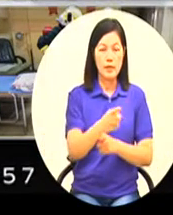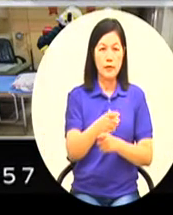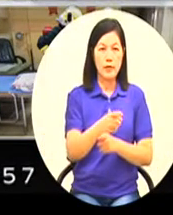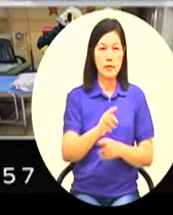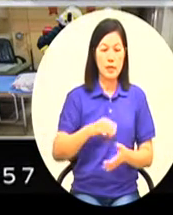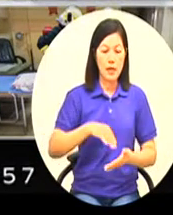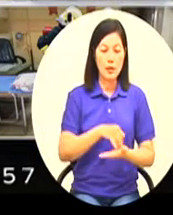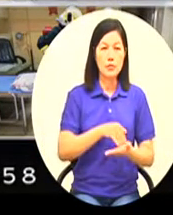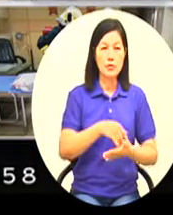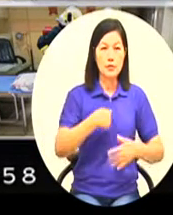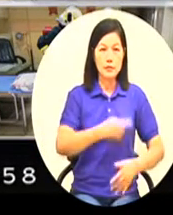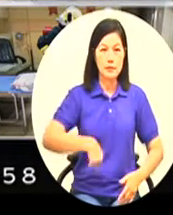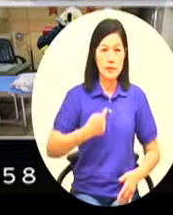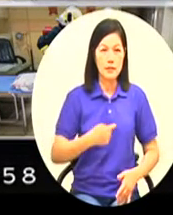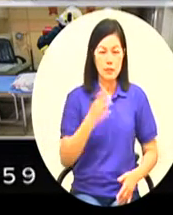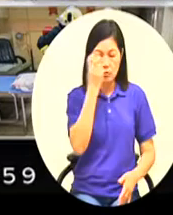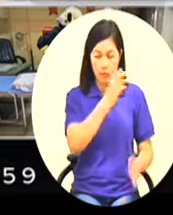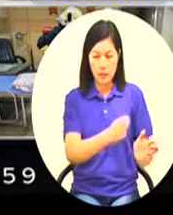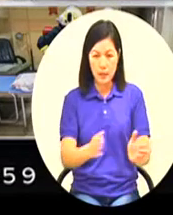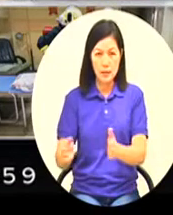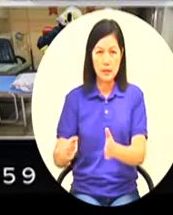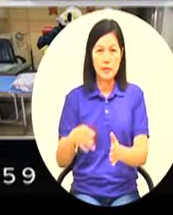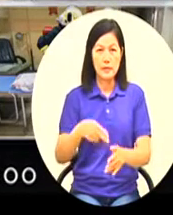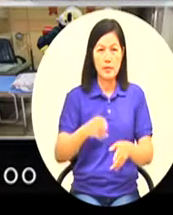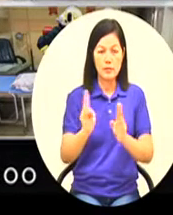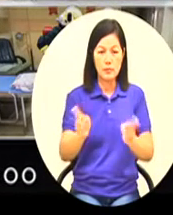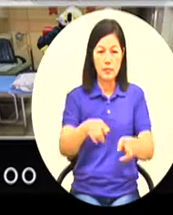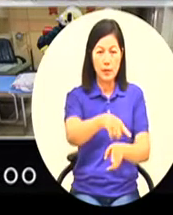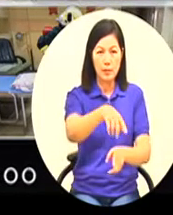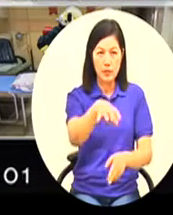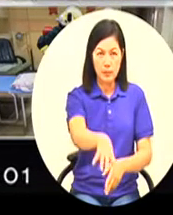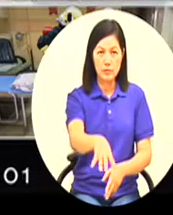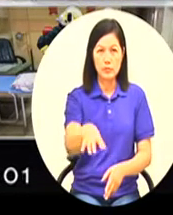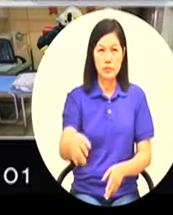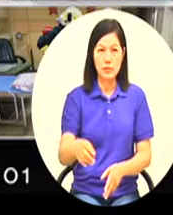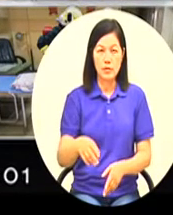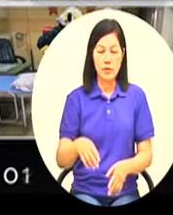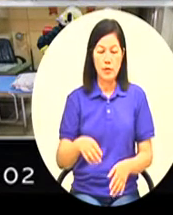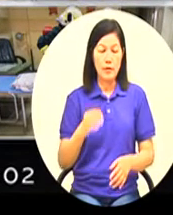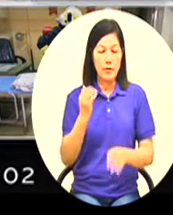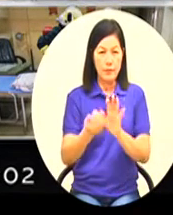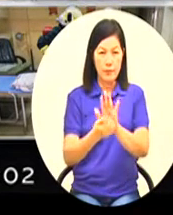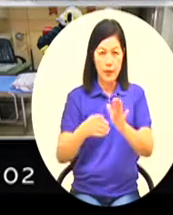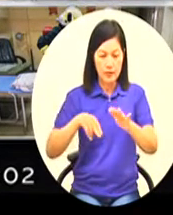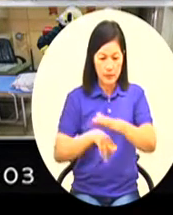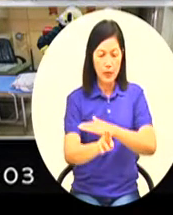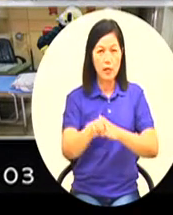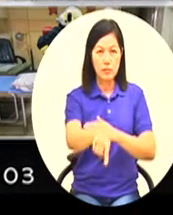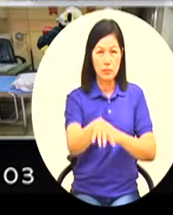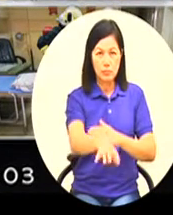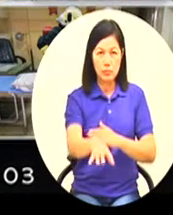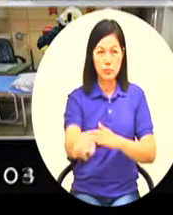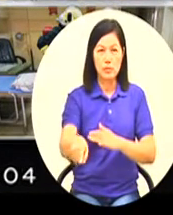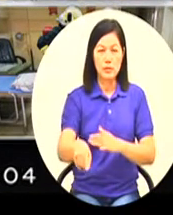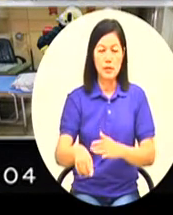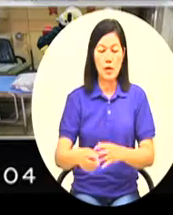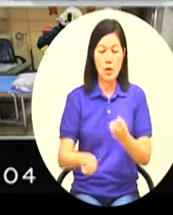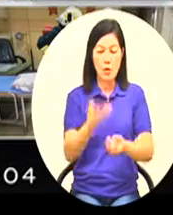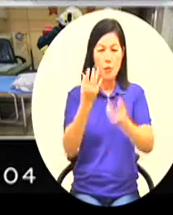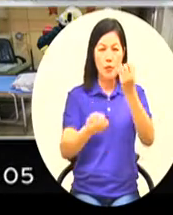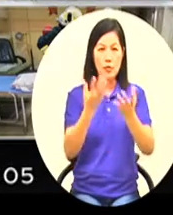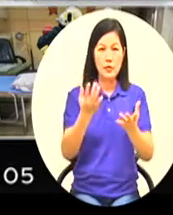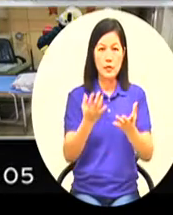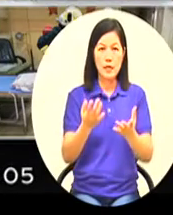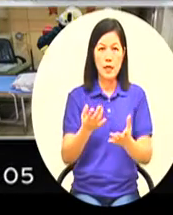之防火管理制度，指导场所员工消防演练及避难验证，使所需火灾发生之通报、灭